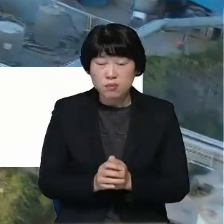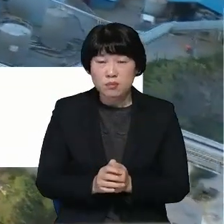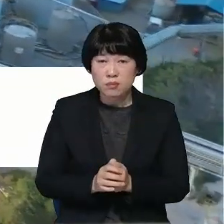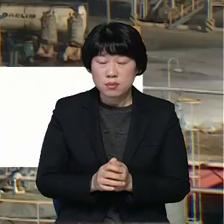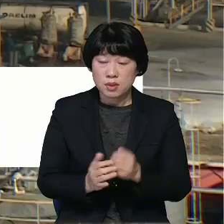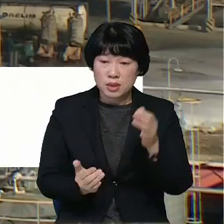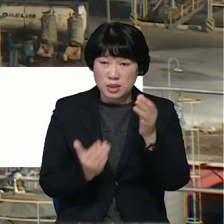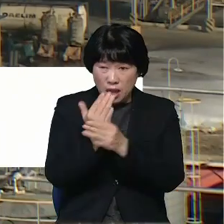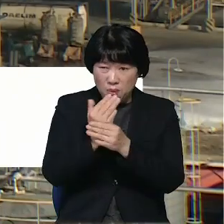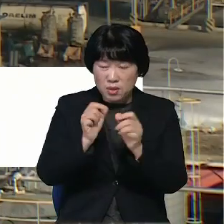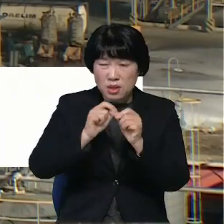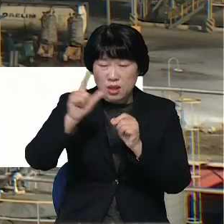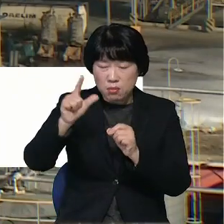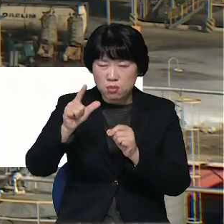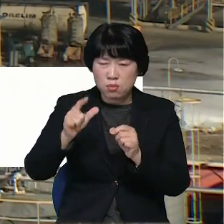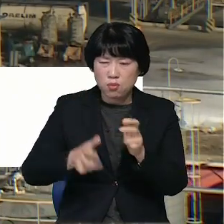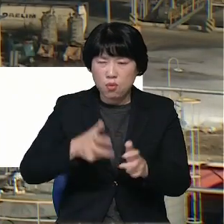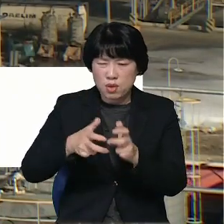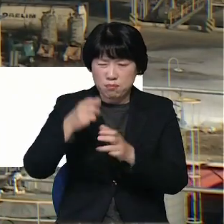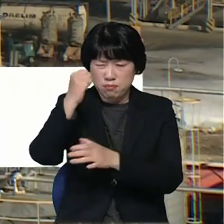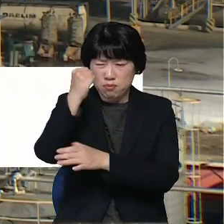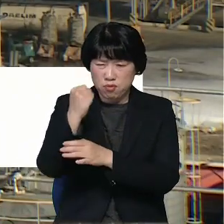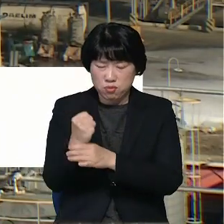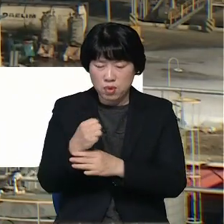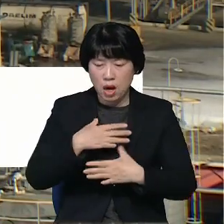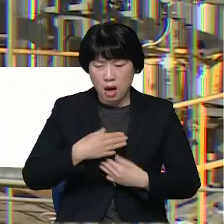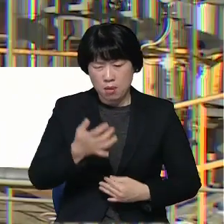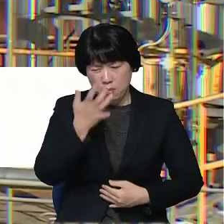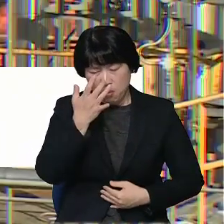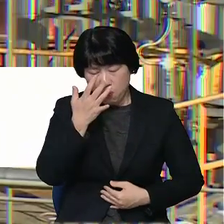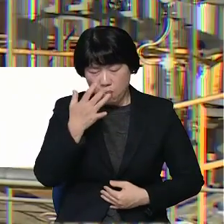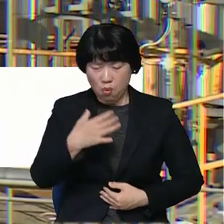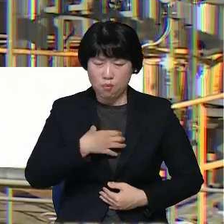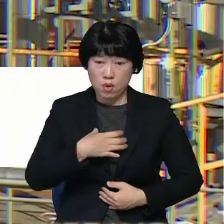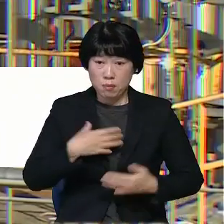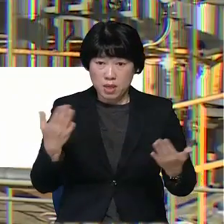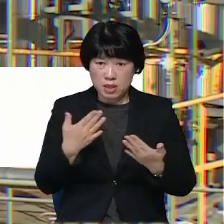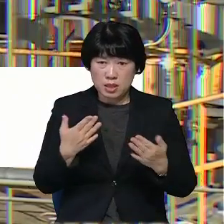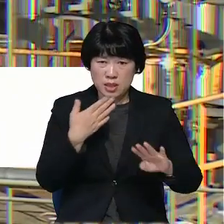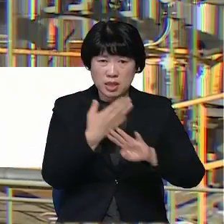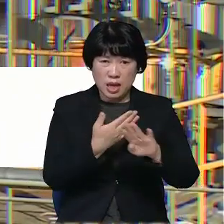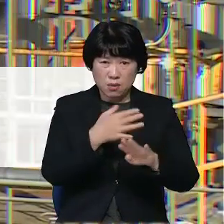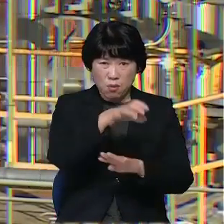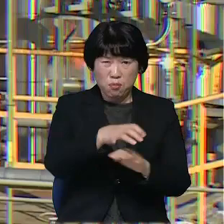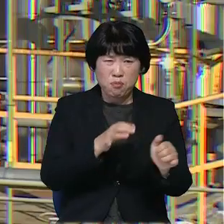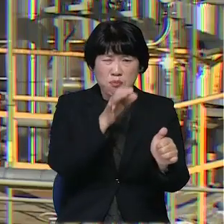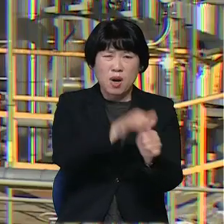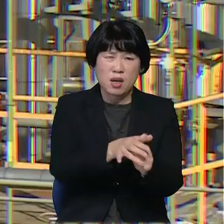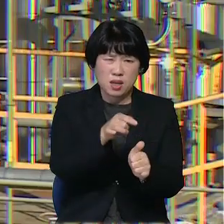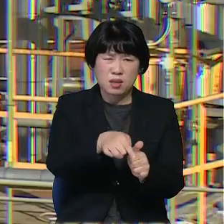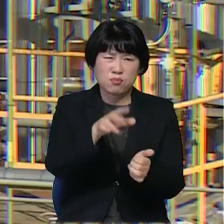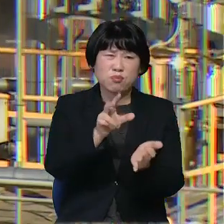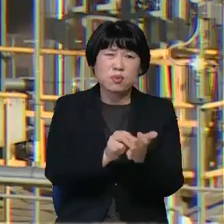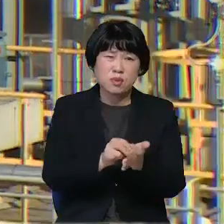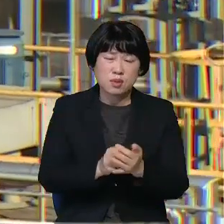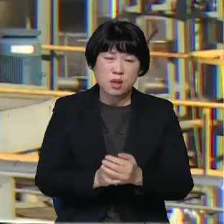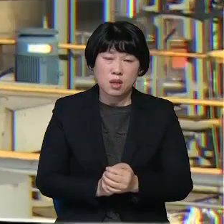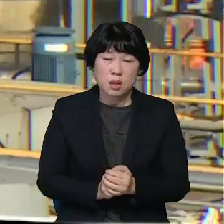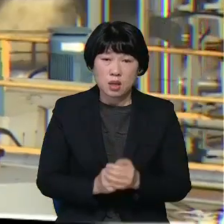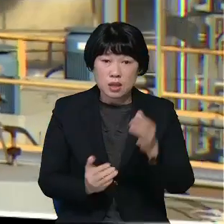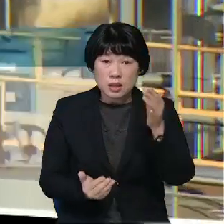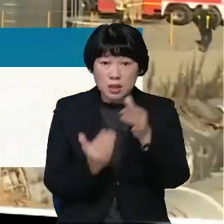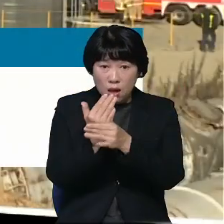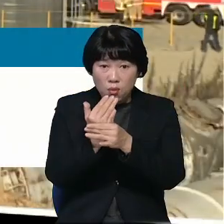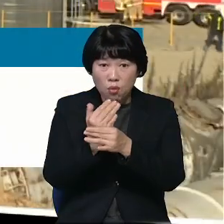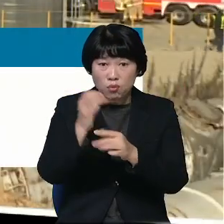산단 사고의 대부분은 노후화와 안전불감증, 위험의 외주화가 주요 원인으로 꼽힙니다. 사고율을